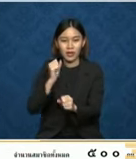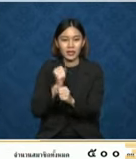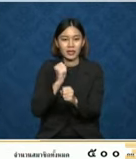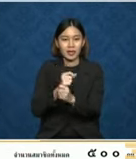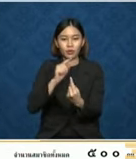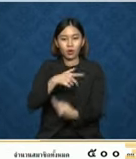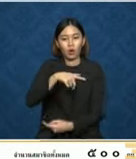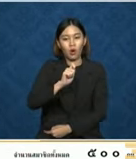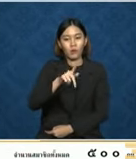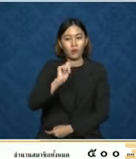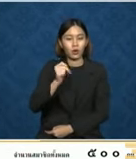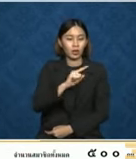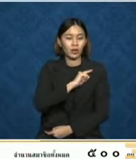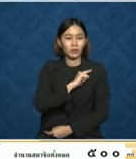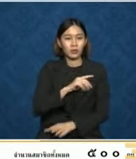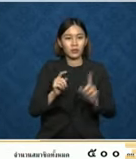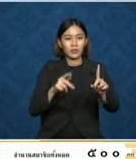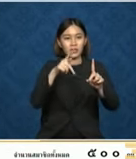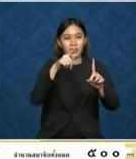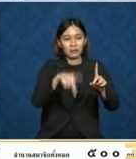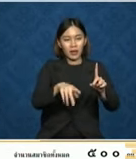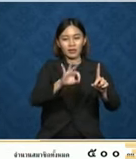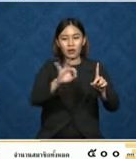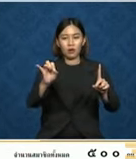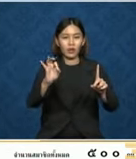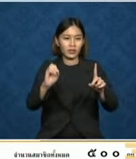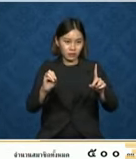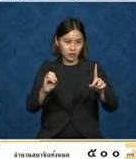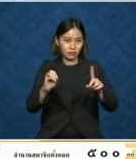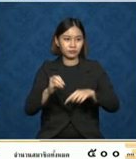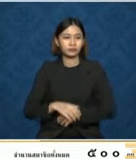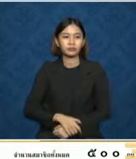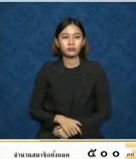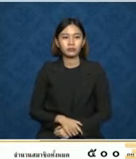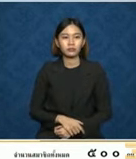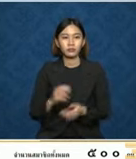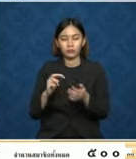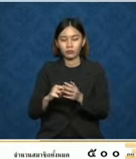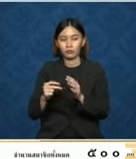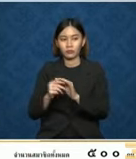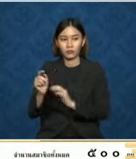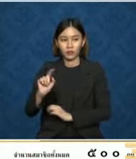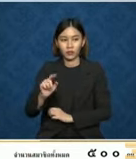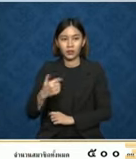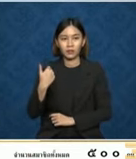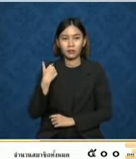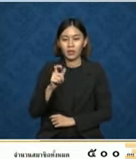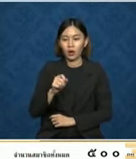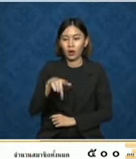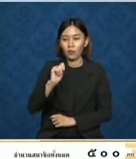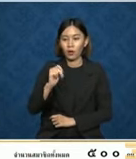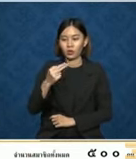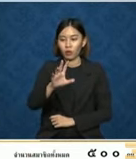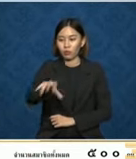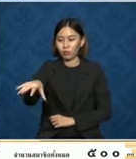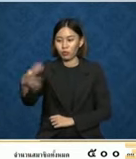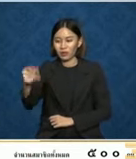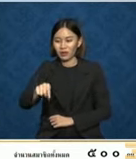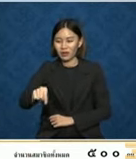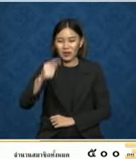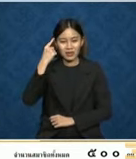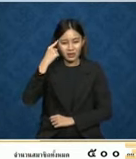การโดยอปท.อยู่เพียงแค่ 1,990 แห่งเท่านั้นนั่นแสดงให้เห็นครับว่ายังมีอปท.อีกจำนวนมาก